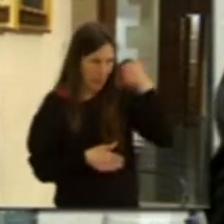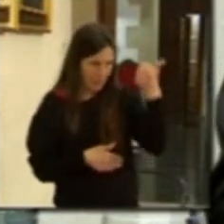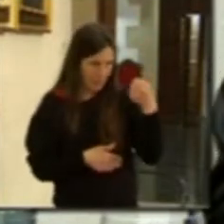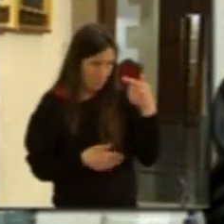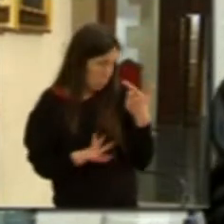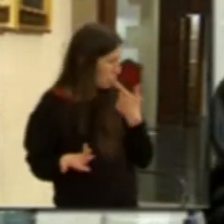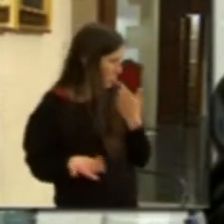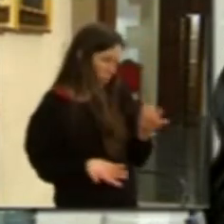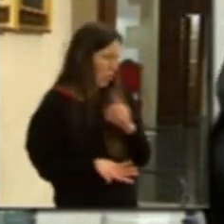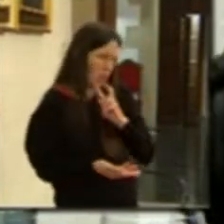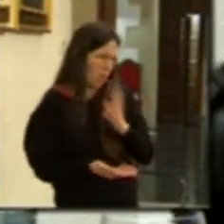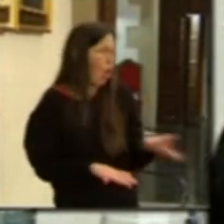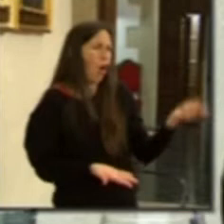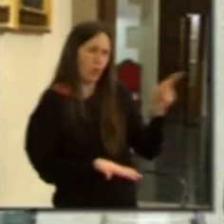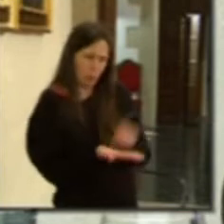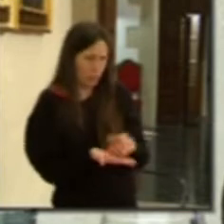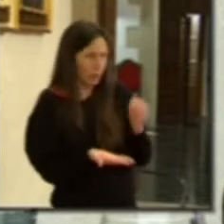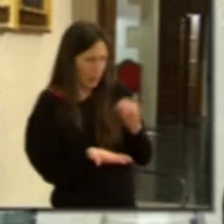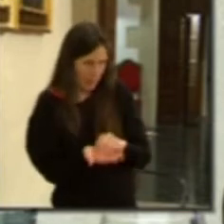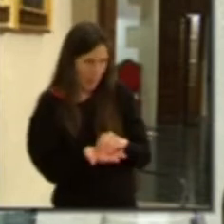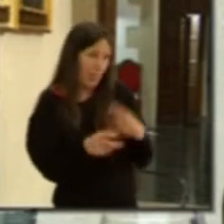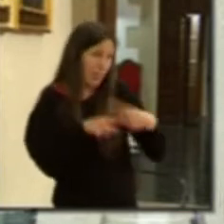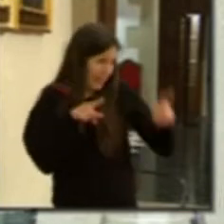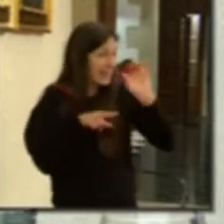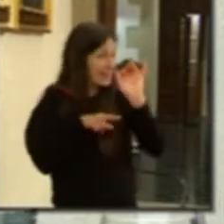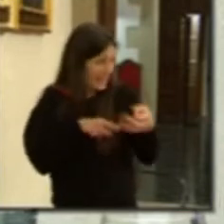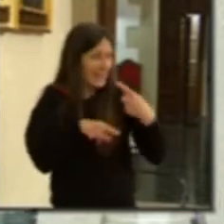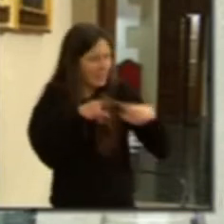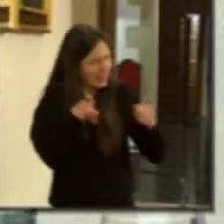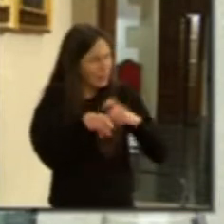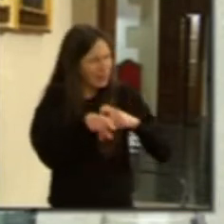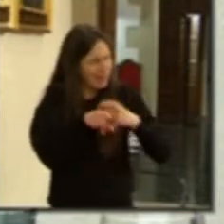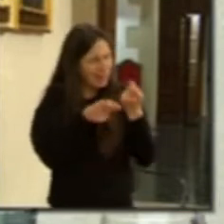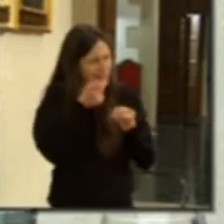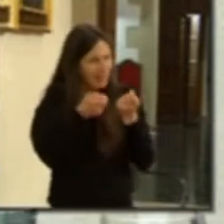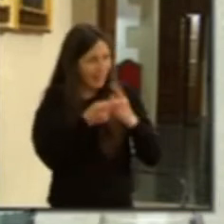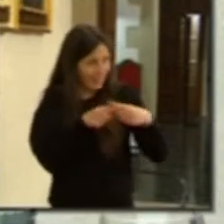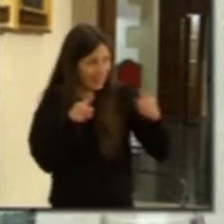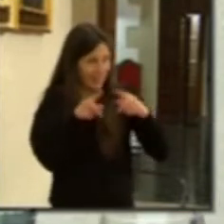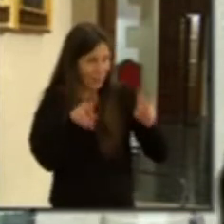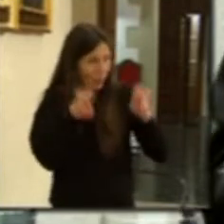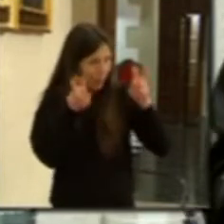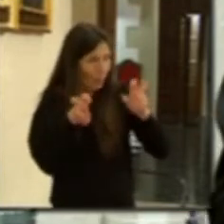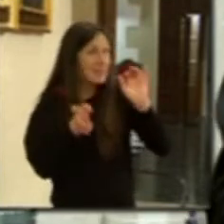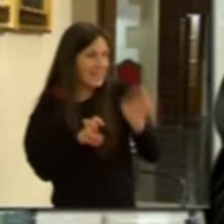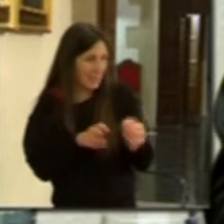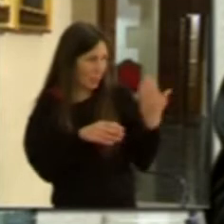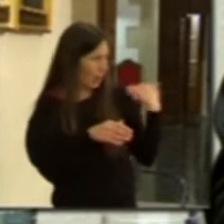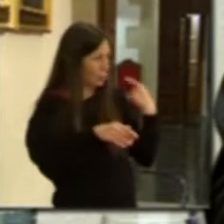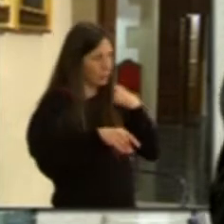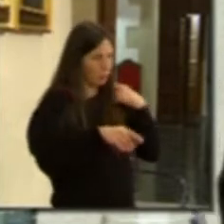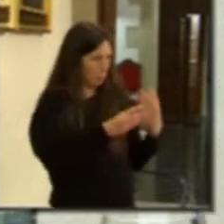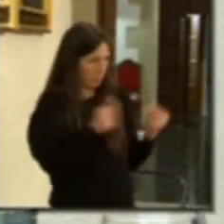que tornaran. Potser tornaran diferents. Potser tornaran diferents. Potser alguns dels aspectes que ara hem